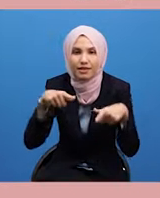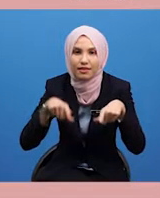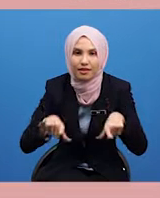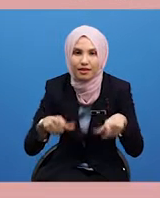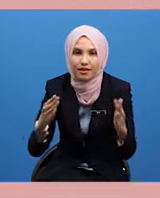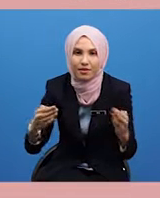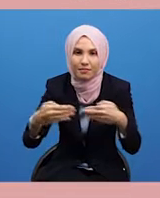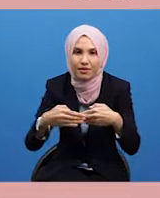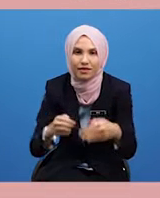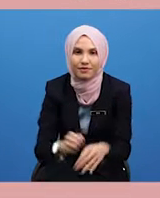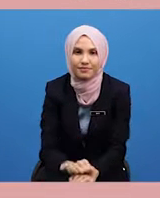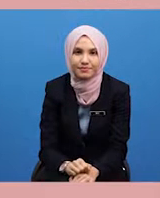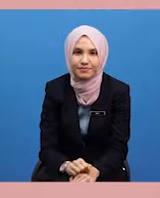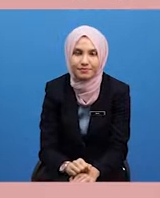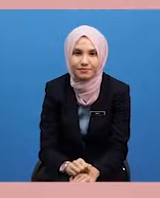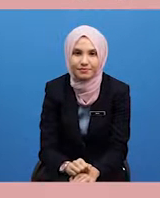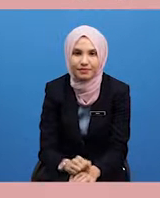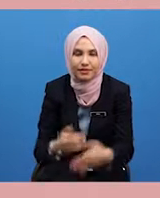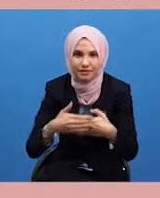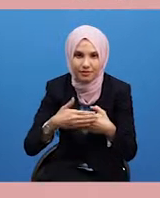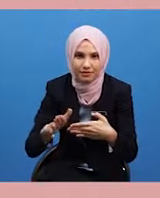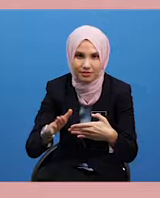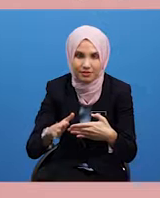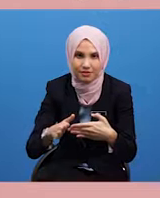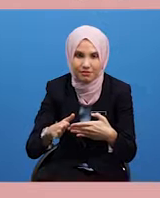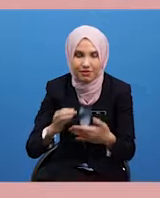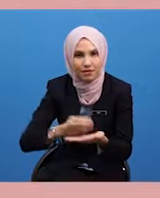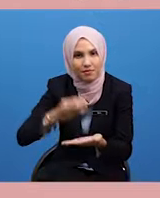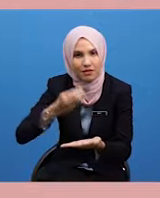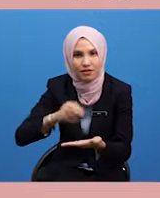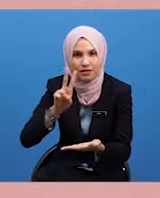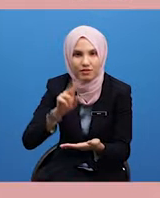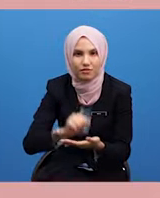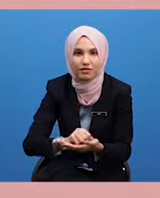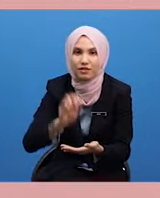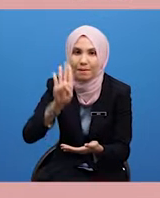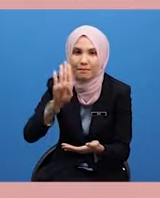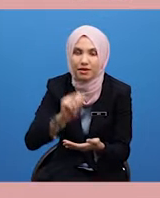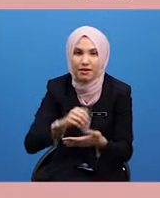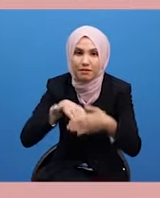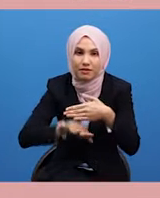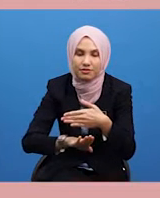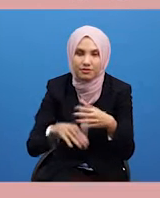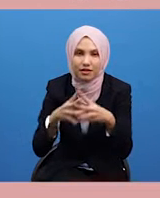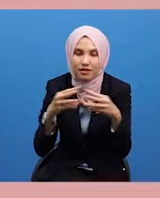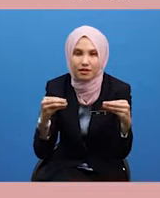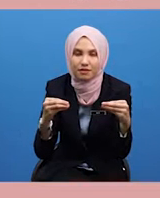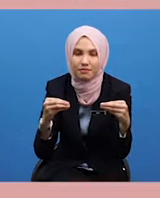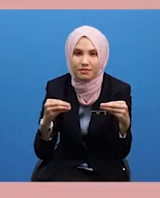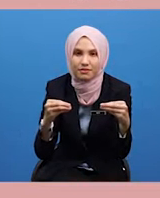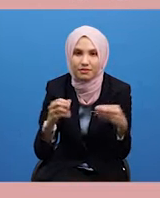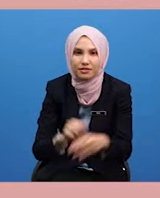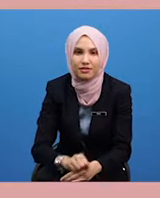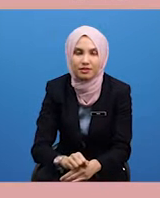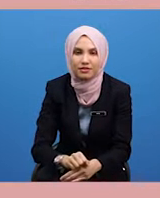sekalipun. Seterusnya, bagi bekas yang kedua, bekas B, masukkan kapas yang kering